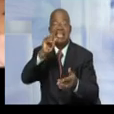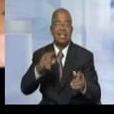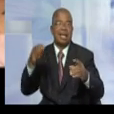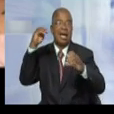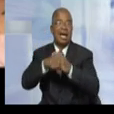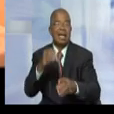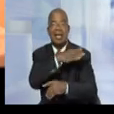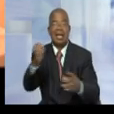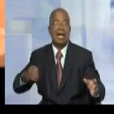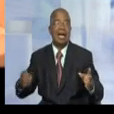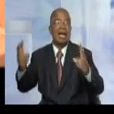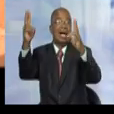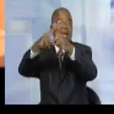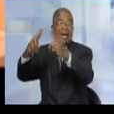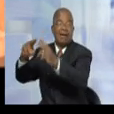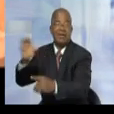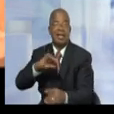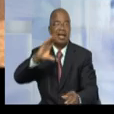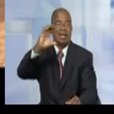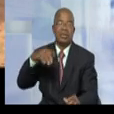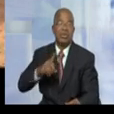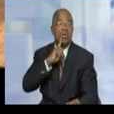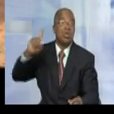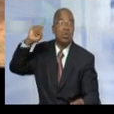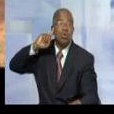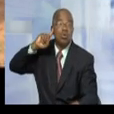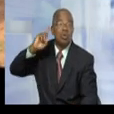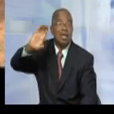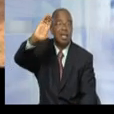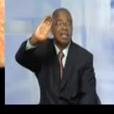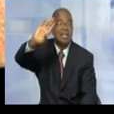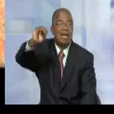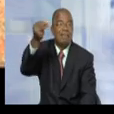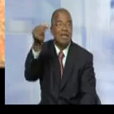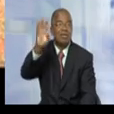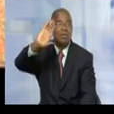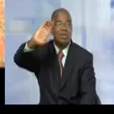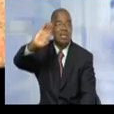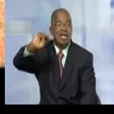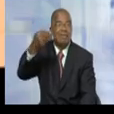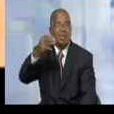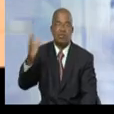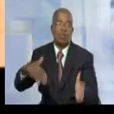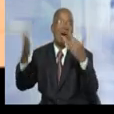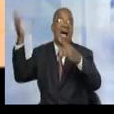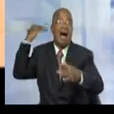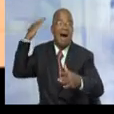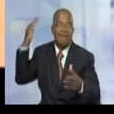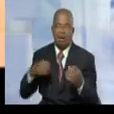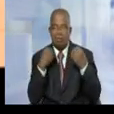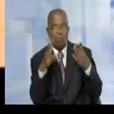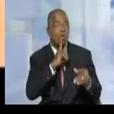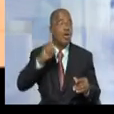réalisé avec une somme substantielle, dont 19 millions de francs CFA, des contributions de l'ONUCI. Il s'inscrit